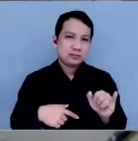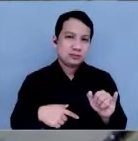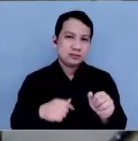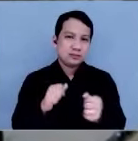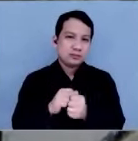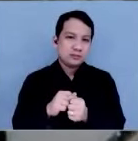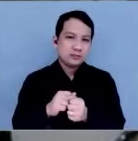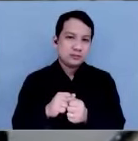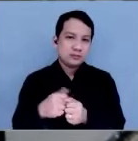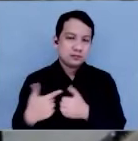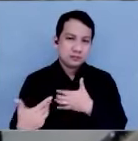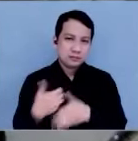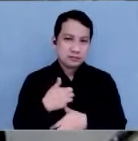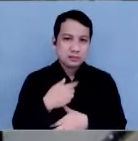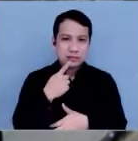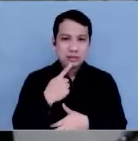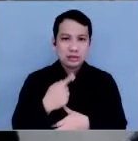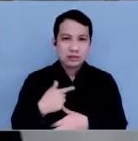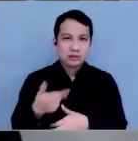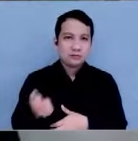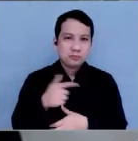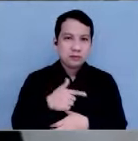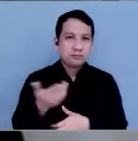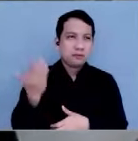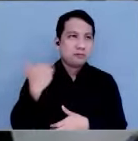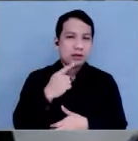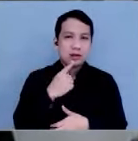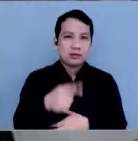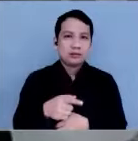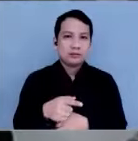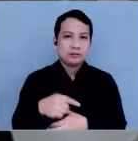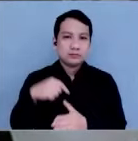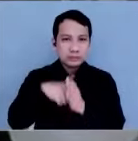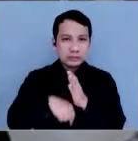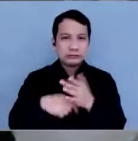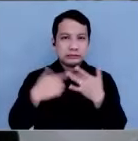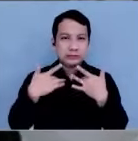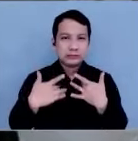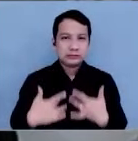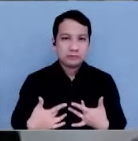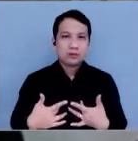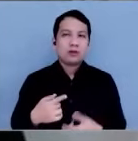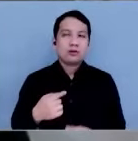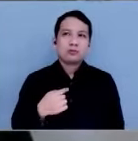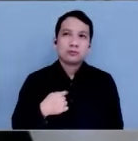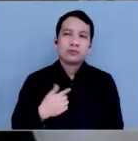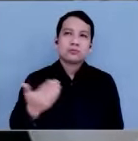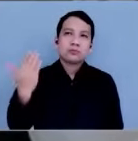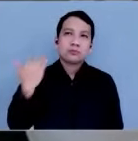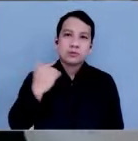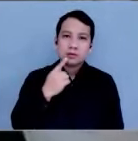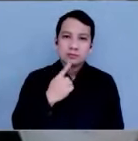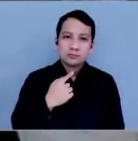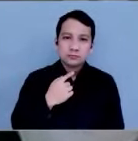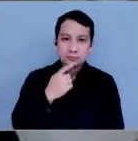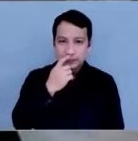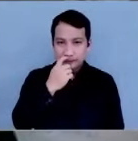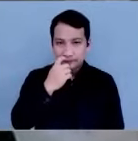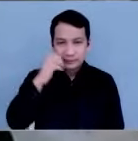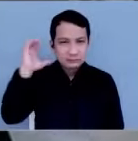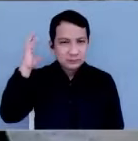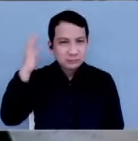talaga is yung time na I went into a deep depression, tapos naglokalokahan ako at that